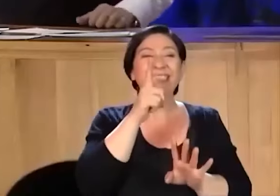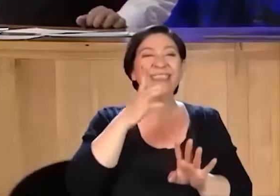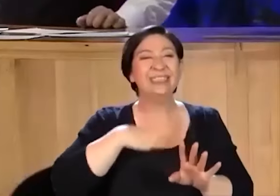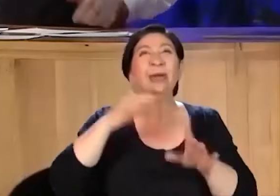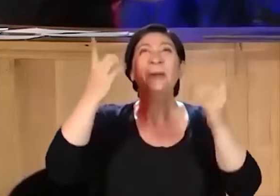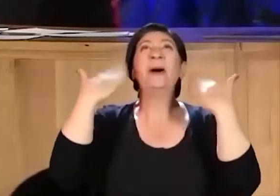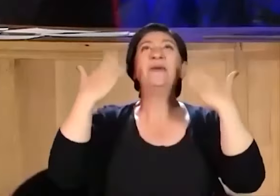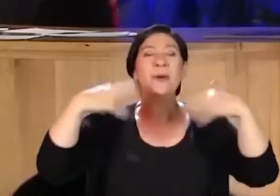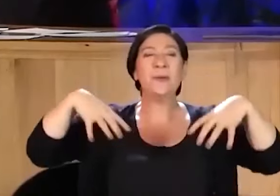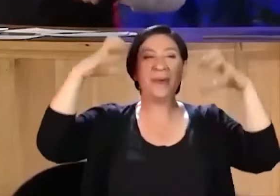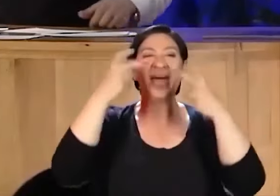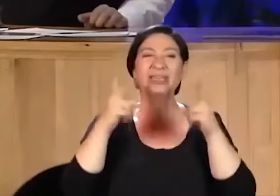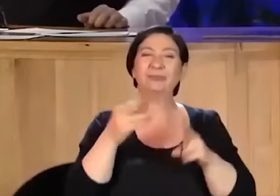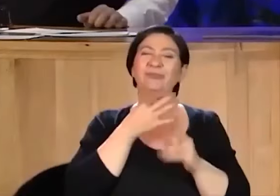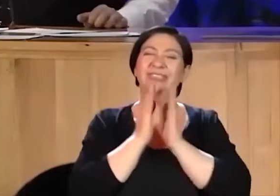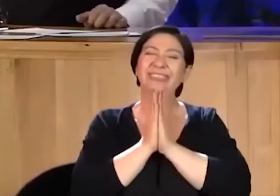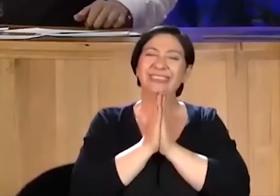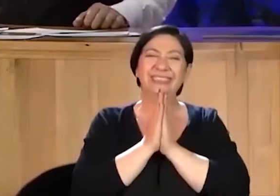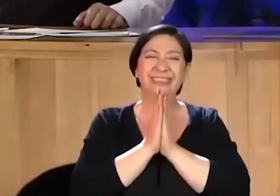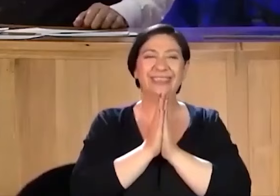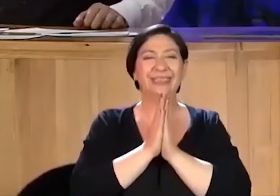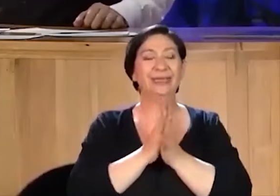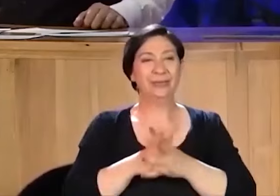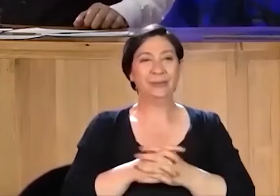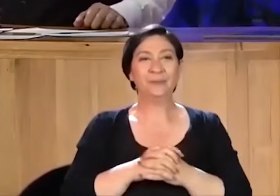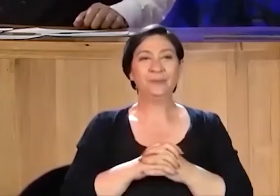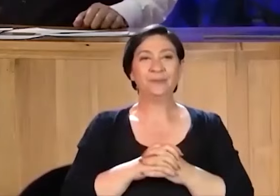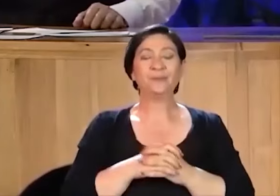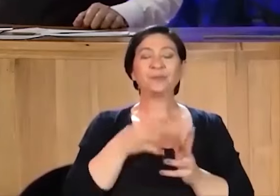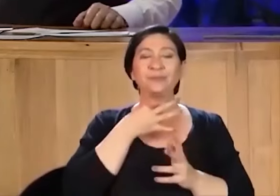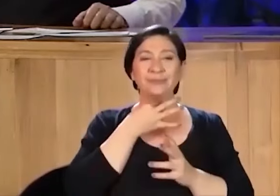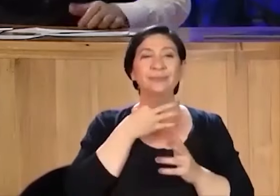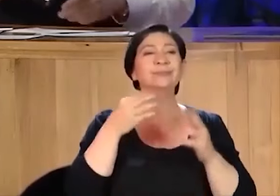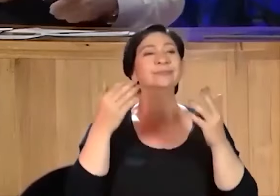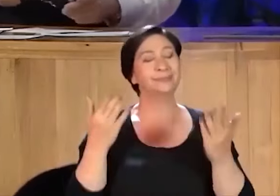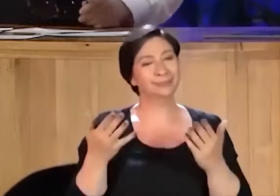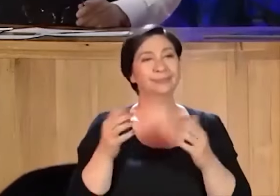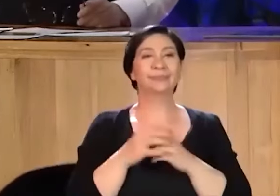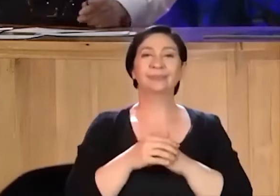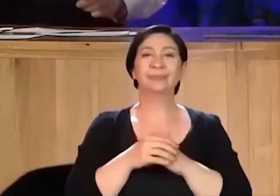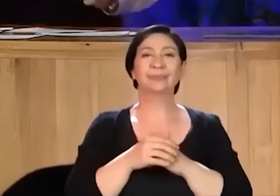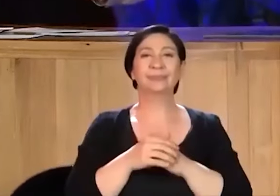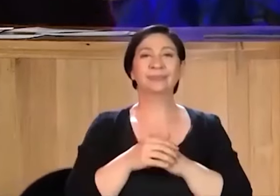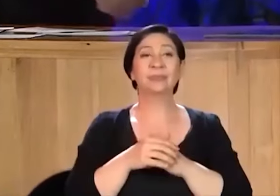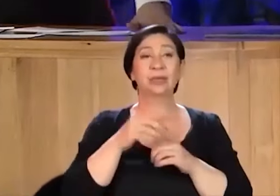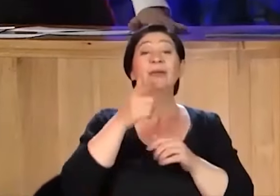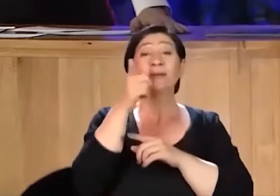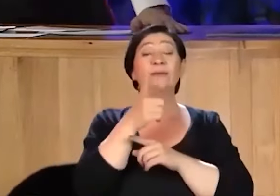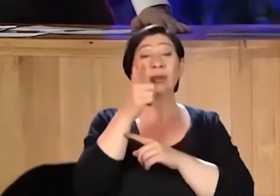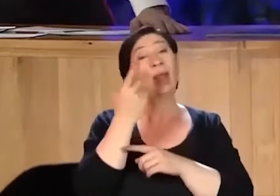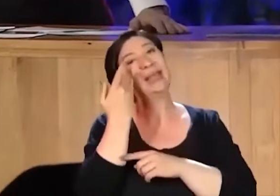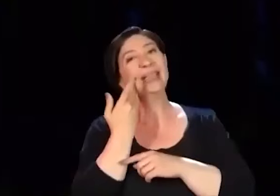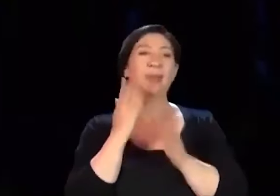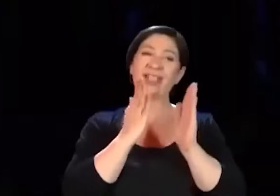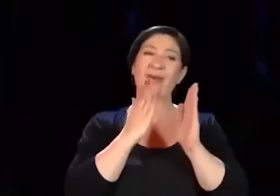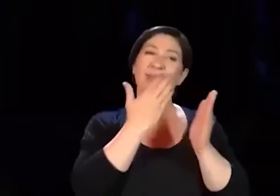olalım ve havalandırmayı açalım sevgili arkadaşlarımdan rica edeyim. Lütfen. Peki. Bu arada görüntülerimize bir